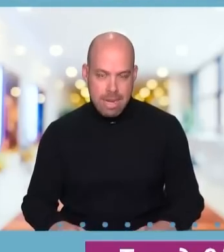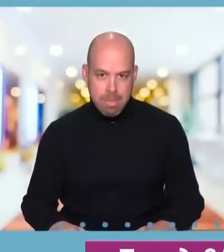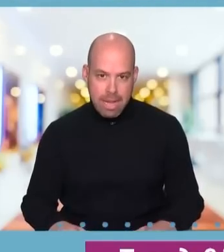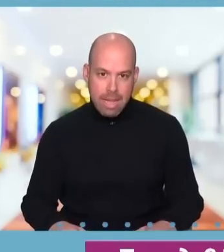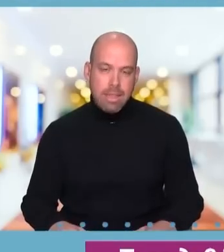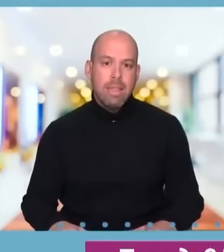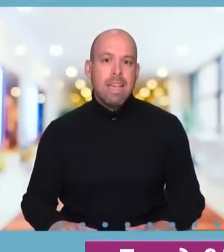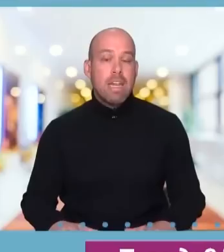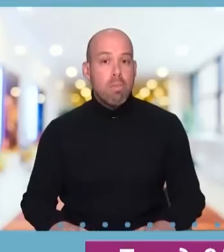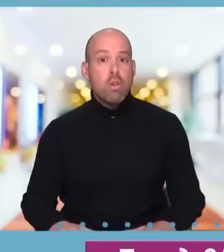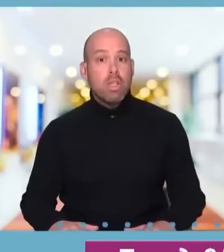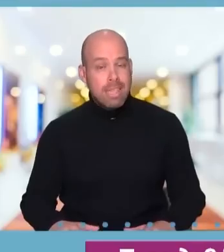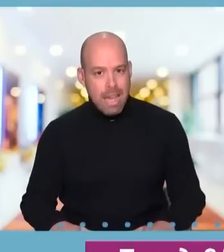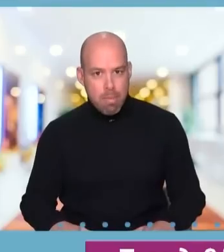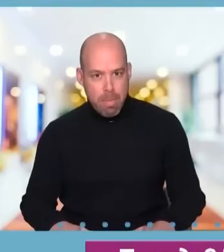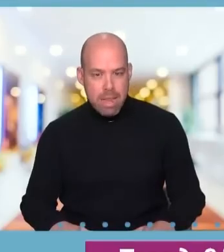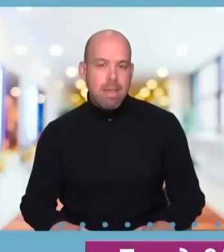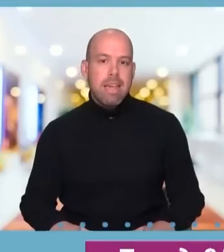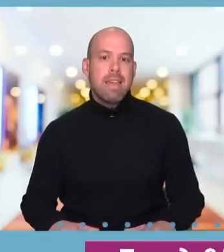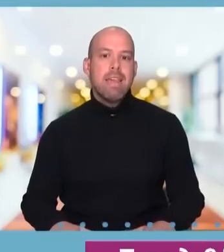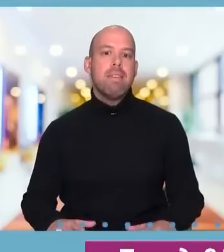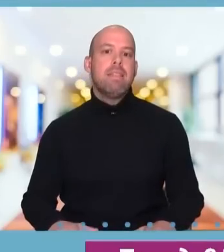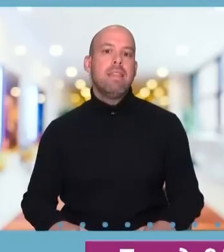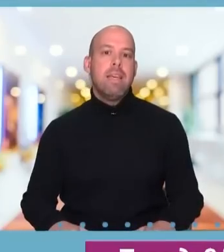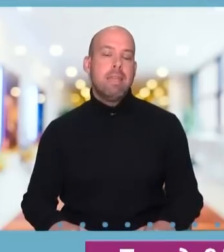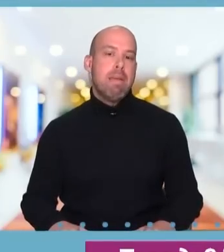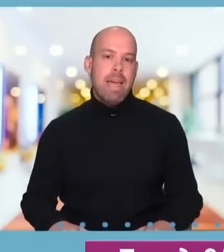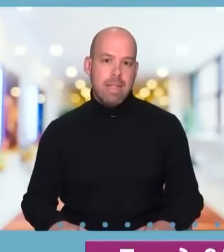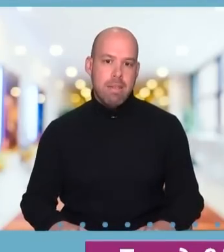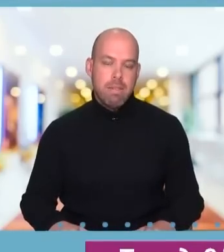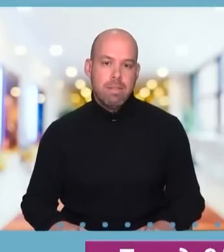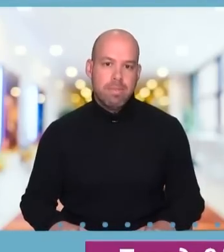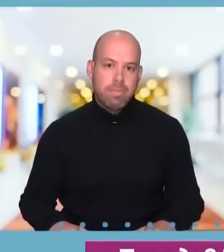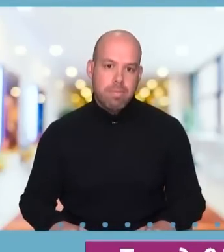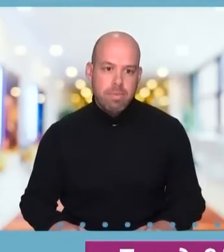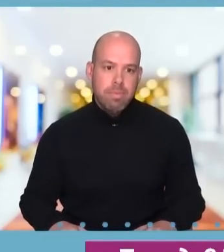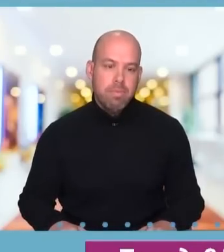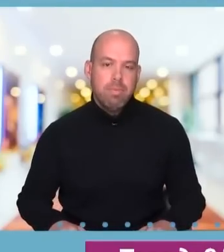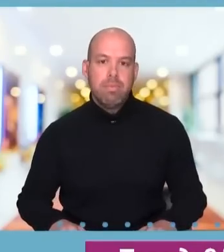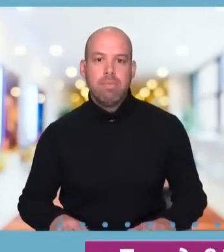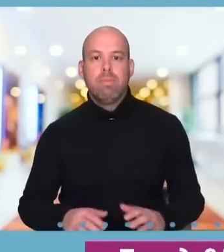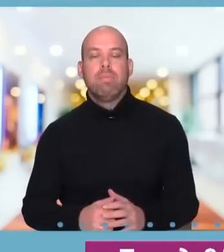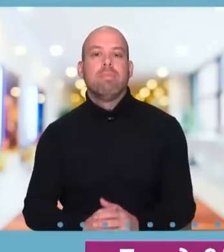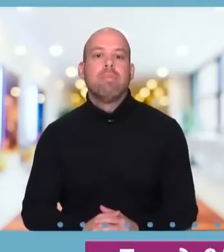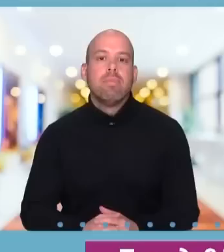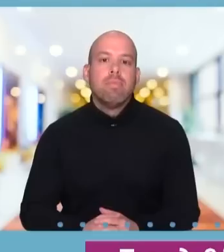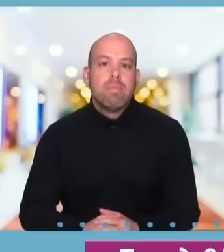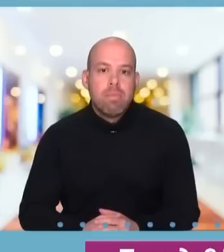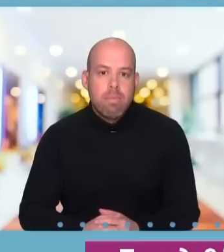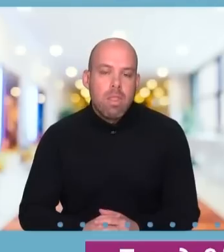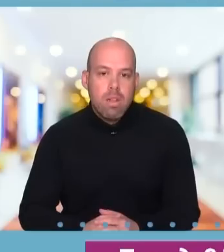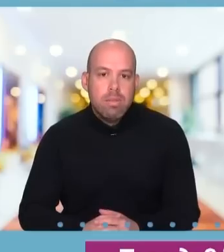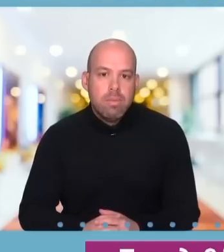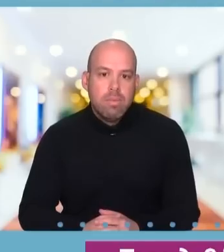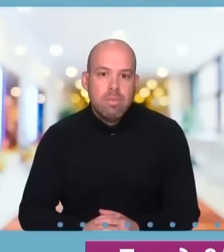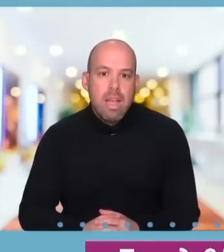της Ελένης Μενεγάκη και νομίζω και από πέρσι, αν εξαιρέσεις την πρεμιέρα της. Νομίζω ότι όλη η εκπομπή ήταν η ρούλα, έτσι,